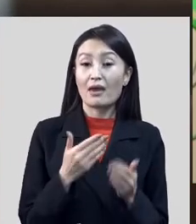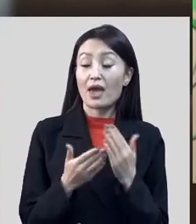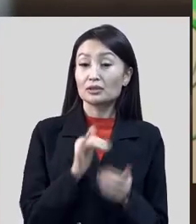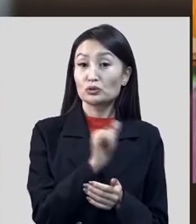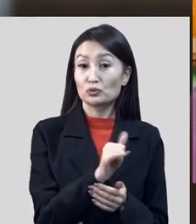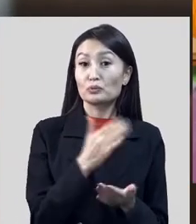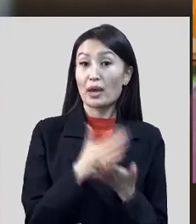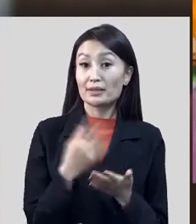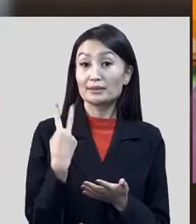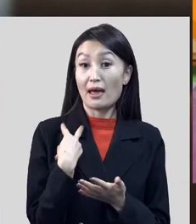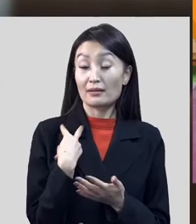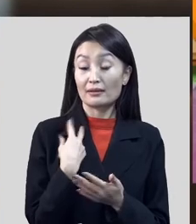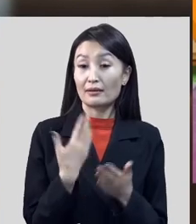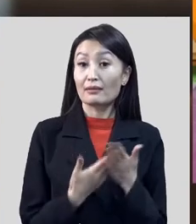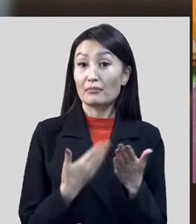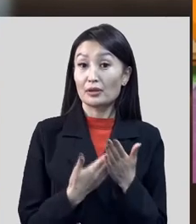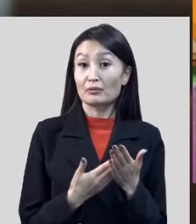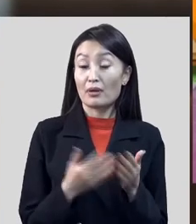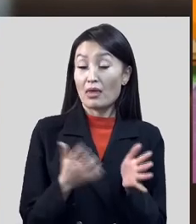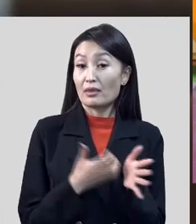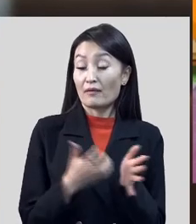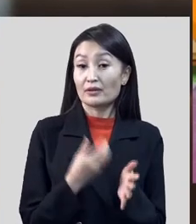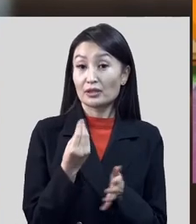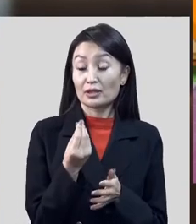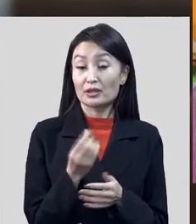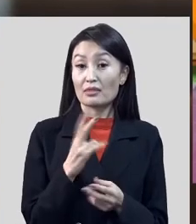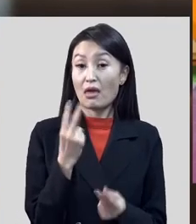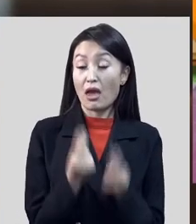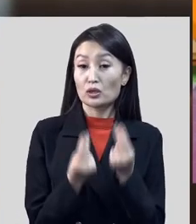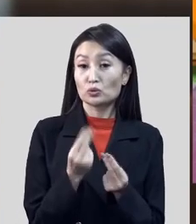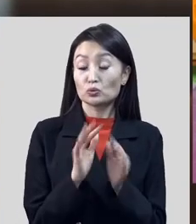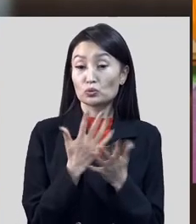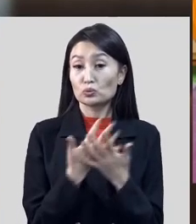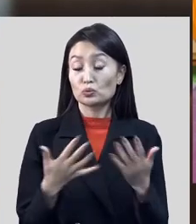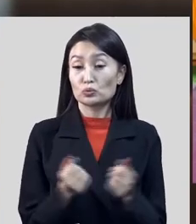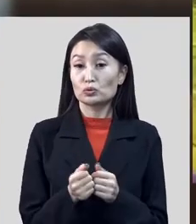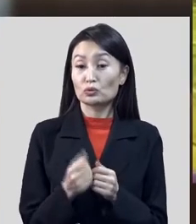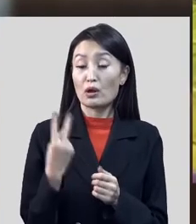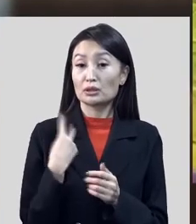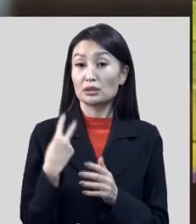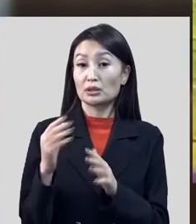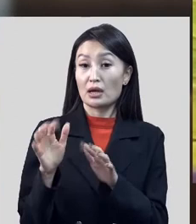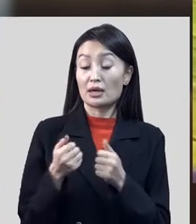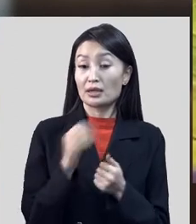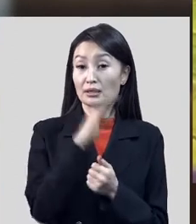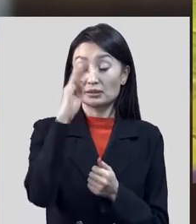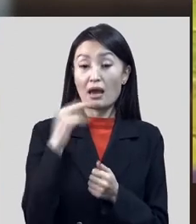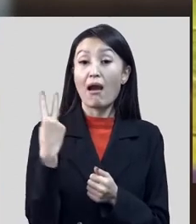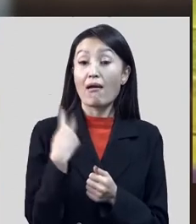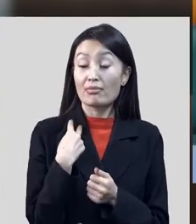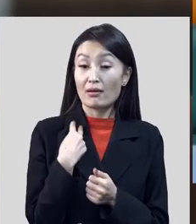есть долги например не хватило денег на игрушку ты попросил займу родители долги надо